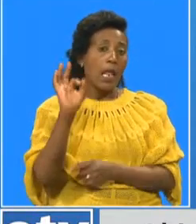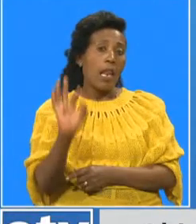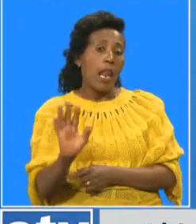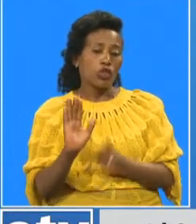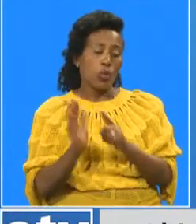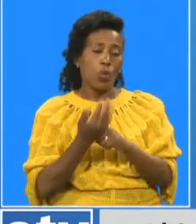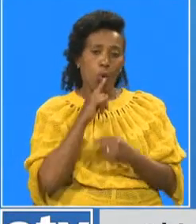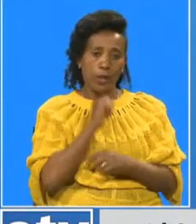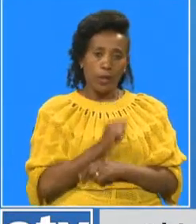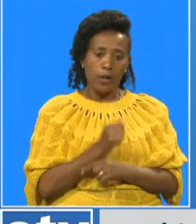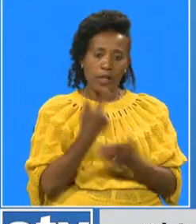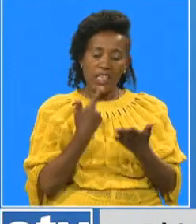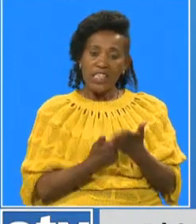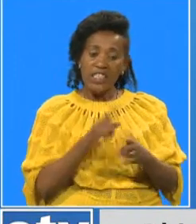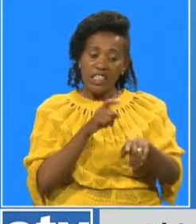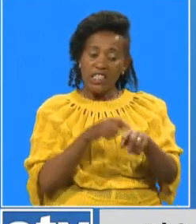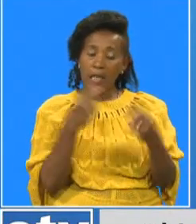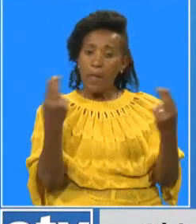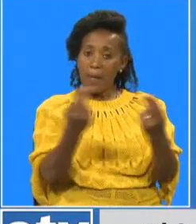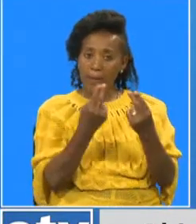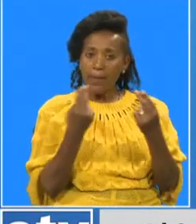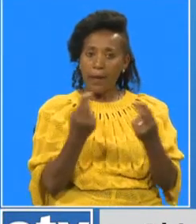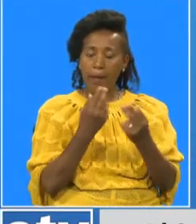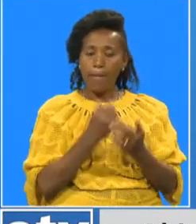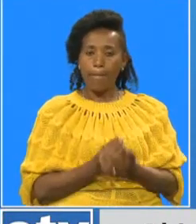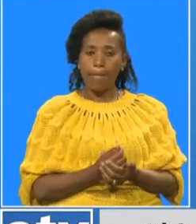ያልነበራቸው ከሆነ ይችን ጊዜ በመጠቀም